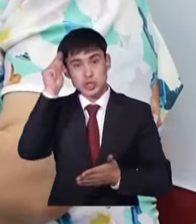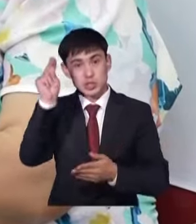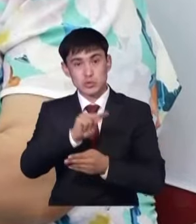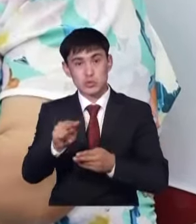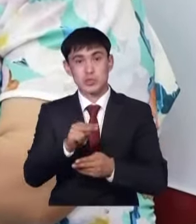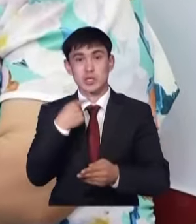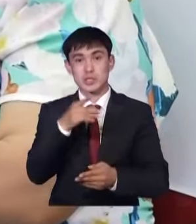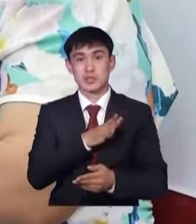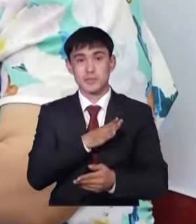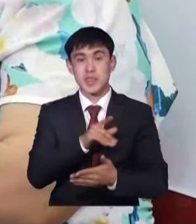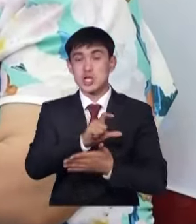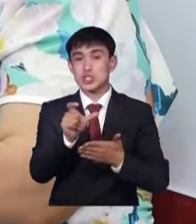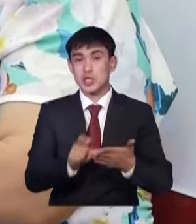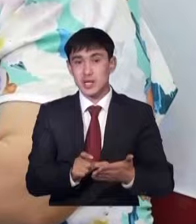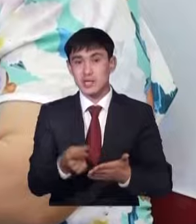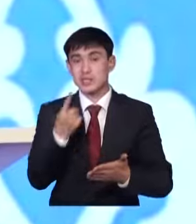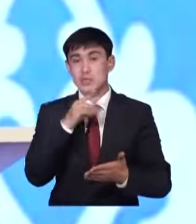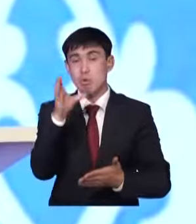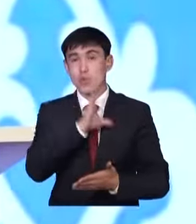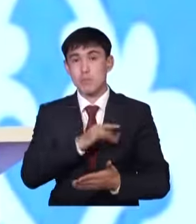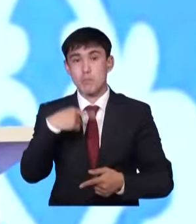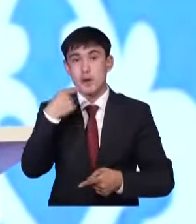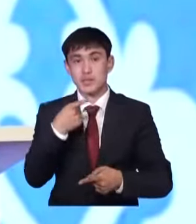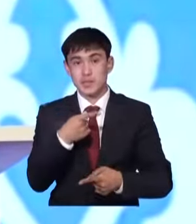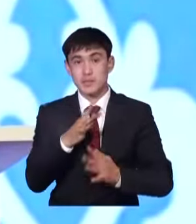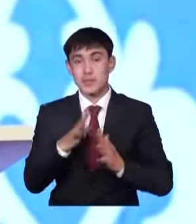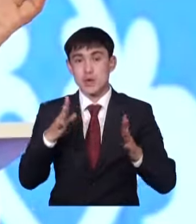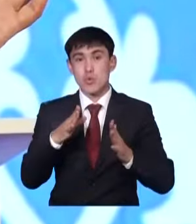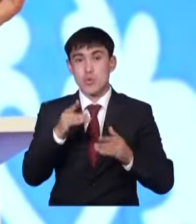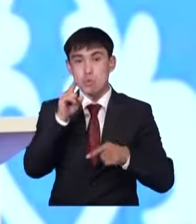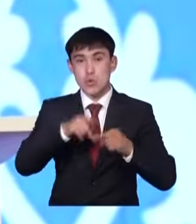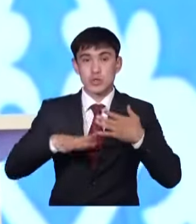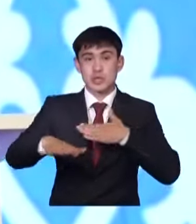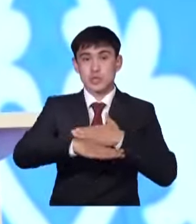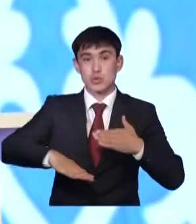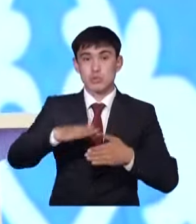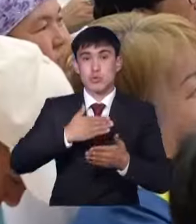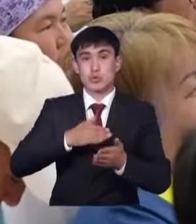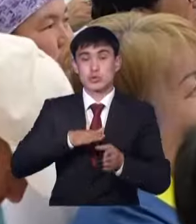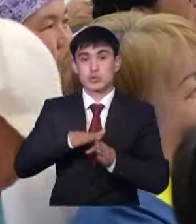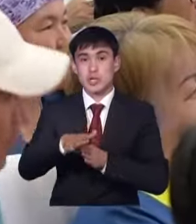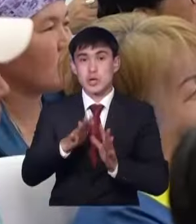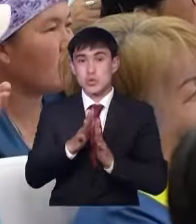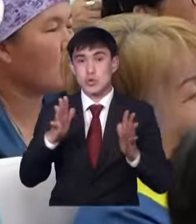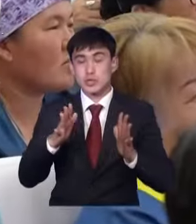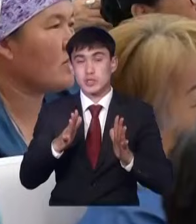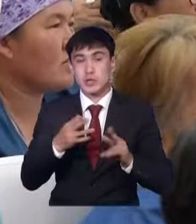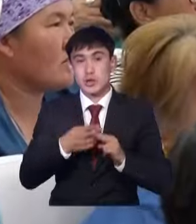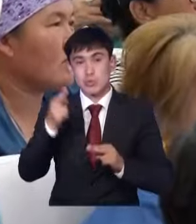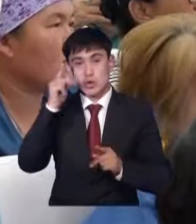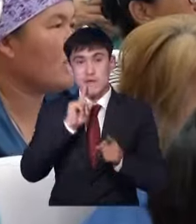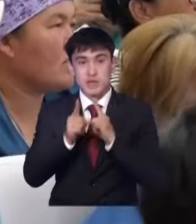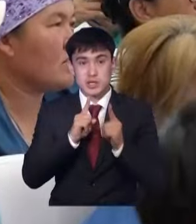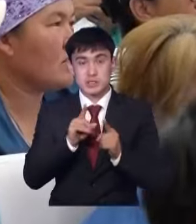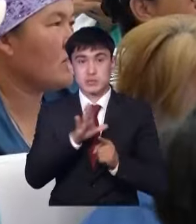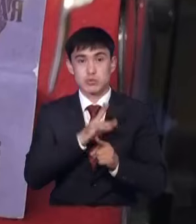жаттатқызуға үндеді. Жырлары тілдік қорын байытады, өлкетану бойынша таным көкжиегін кеңітеді. Ой түрткі